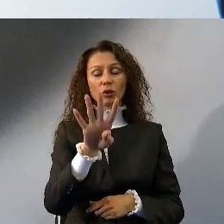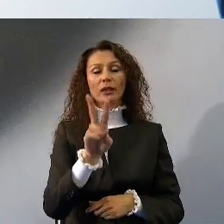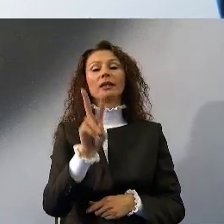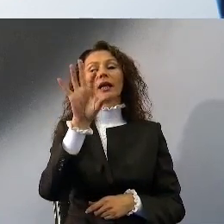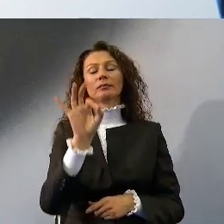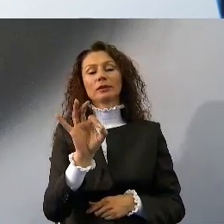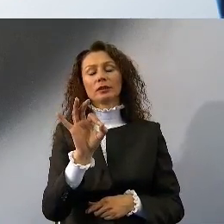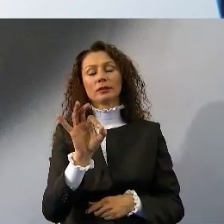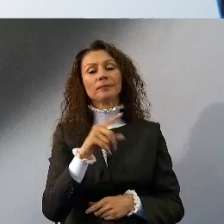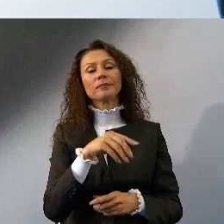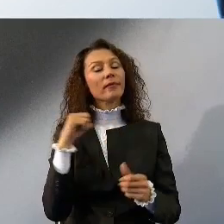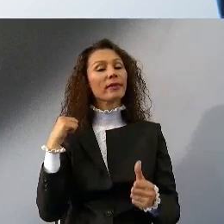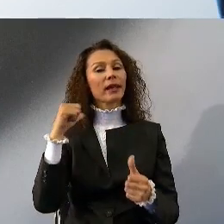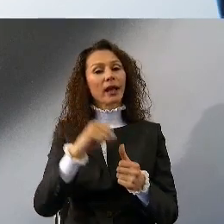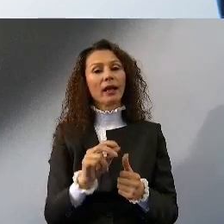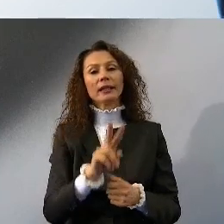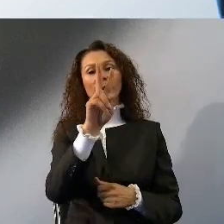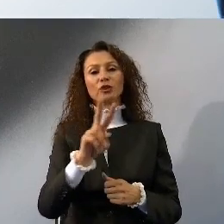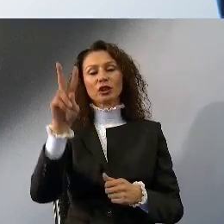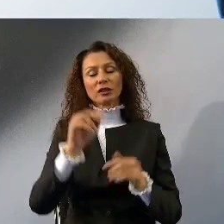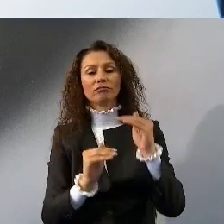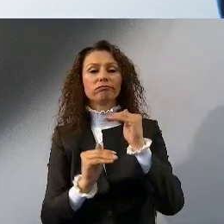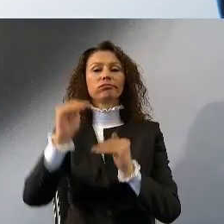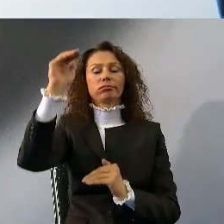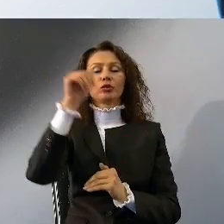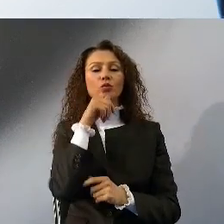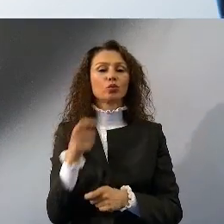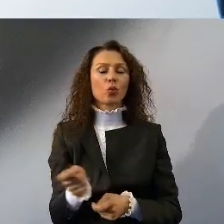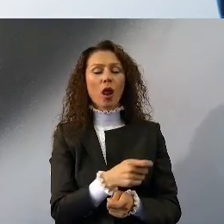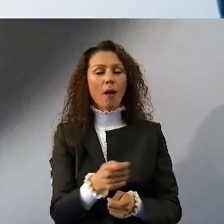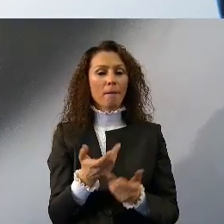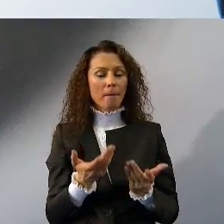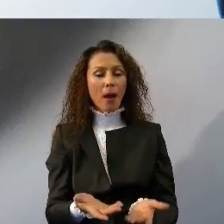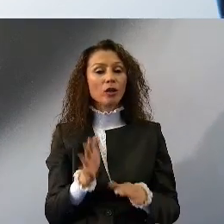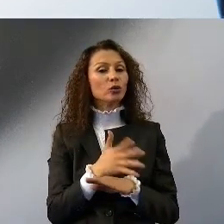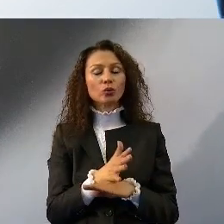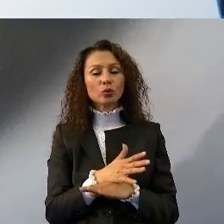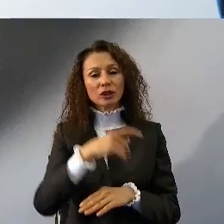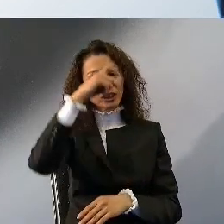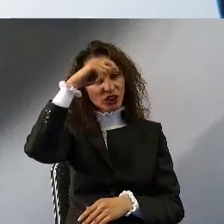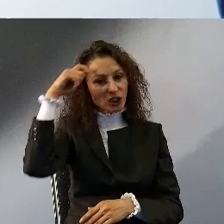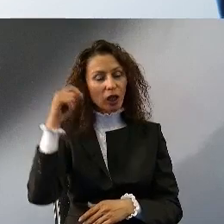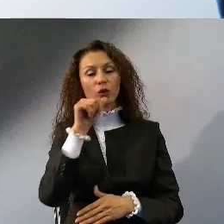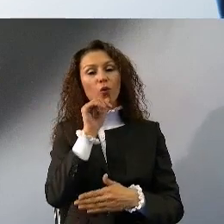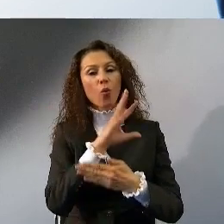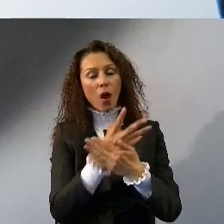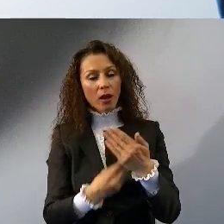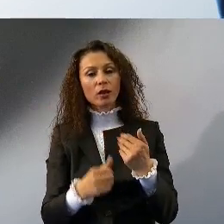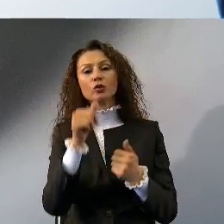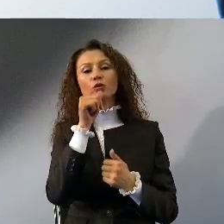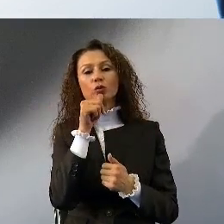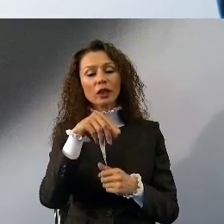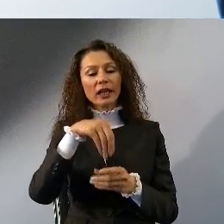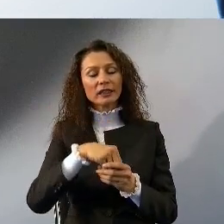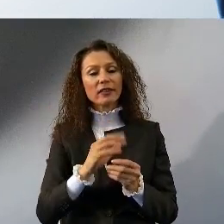ve 71. Tekrardan 77'ye çıktı sulamanın miktarı. Çünkü sıcaklık ve kuraklıkla su